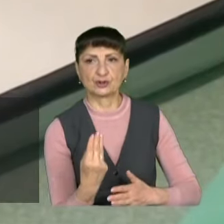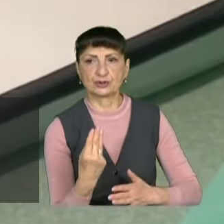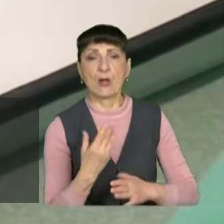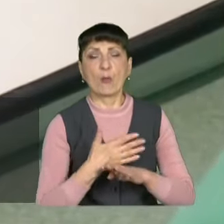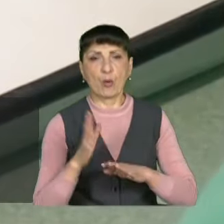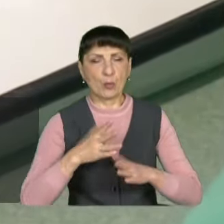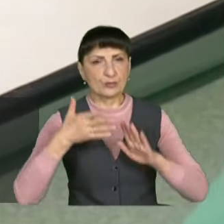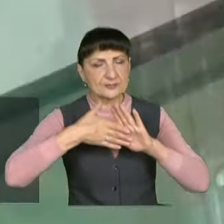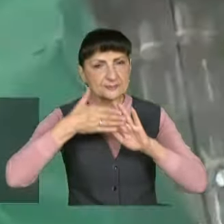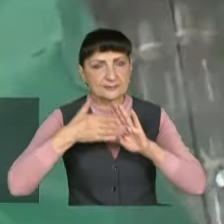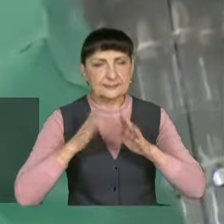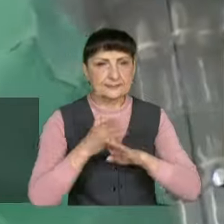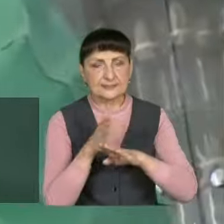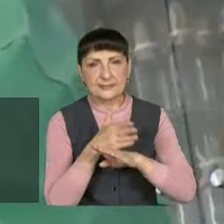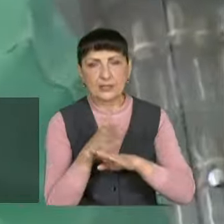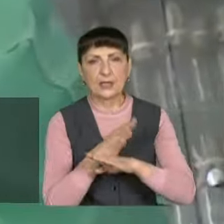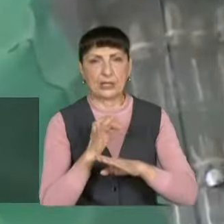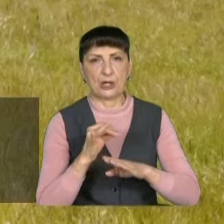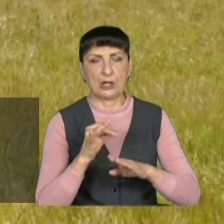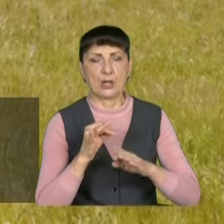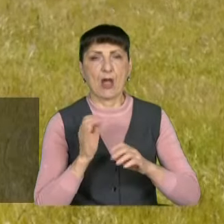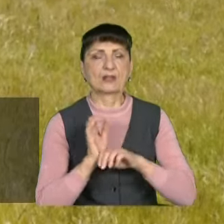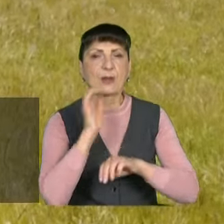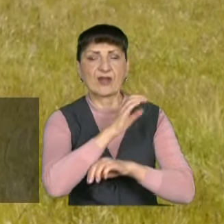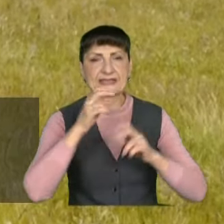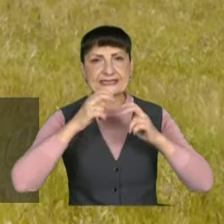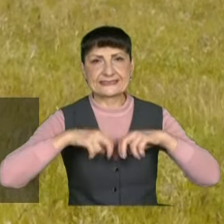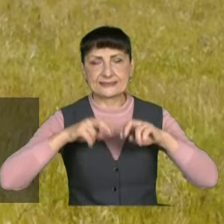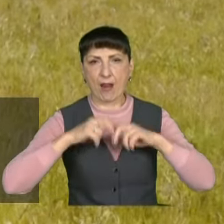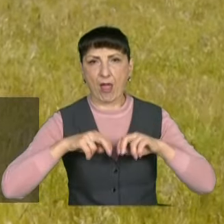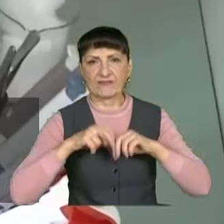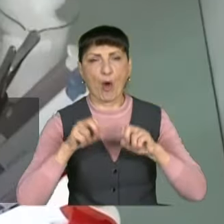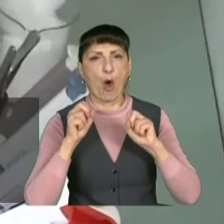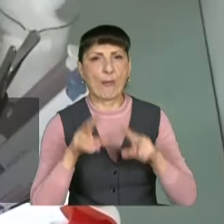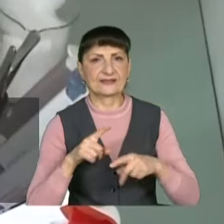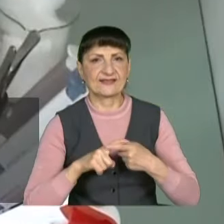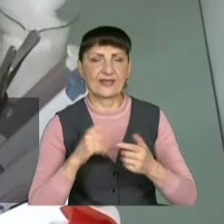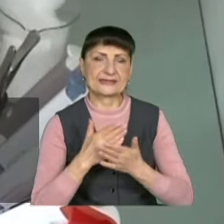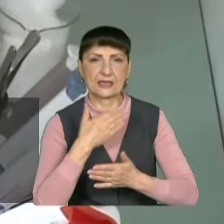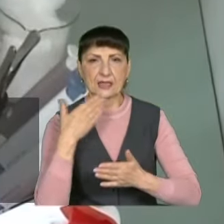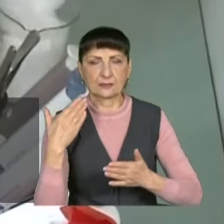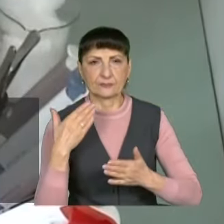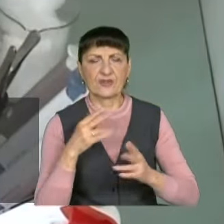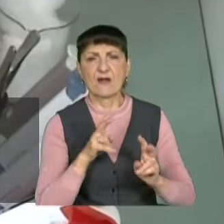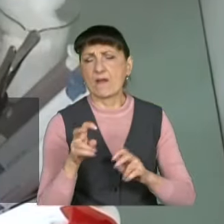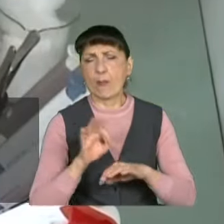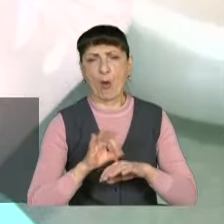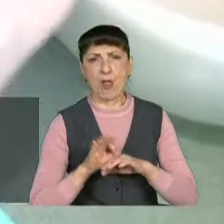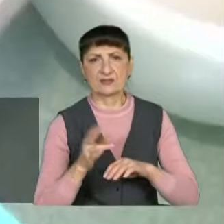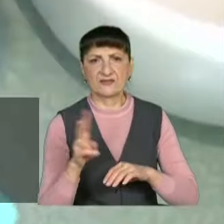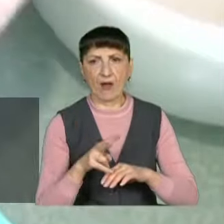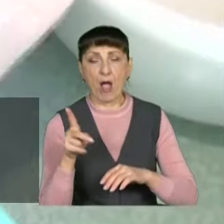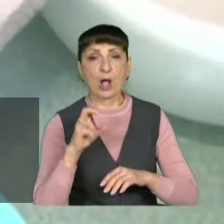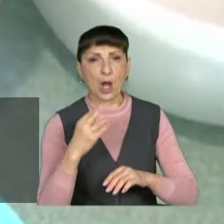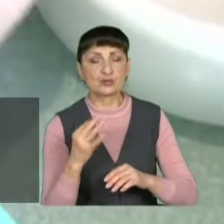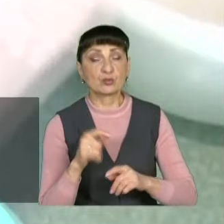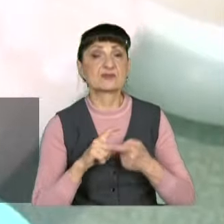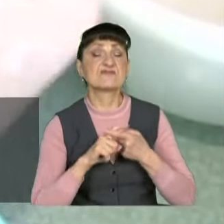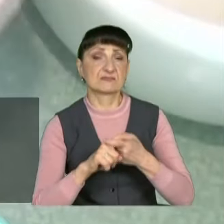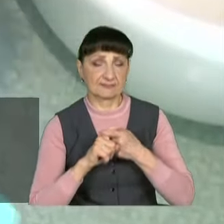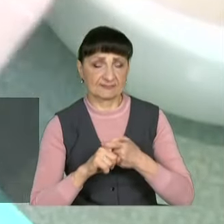мы будем их сортировать в лаборатории и отправлять на исследование особо опасных инфекций. Боррелиоз и клещевой энцефалит. Клещи могут быть